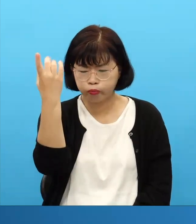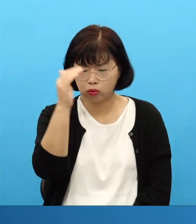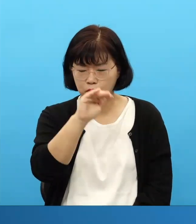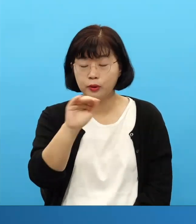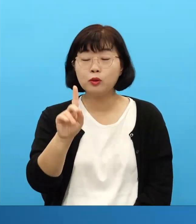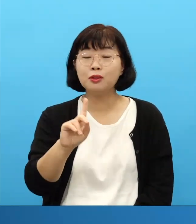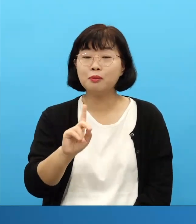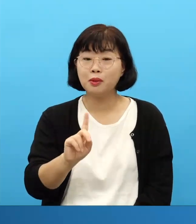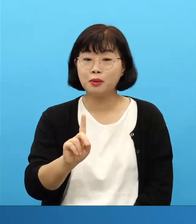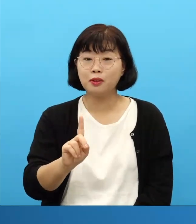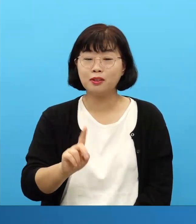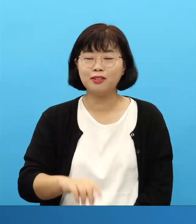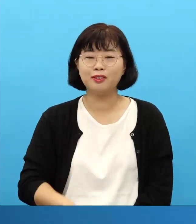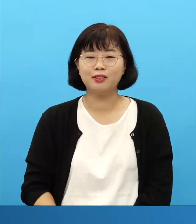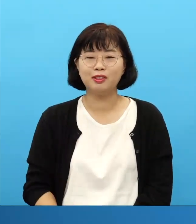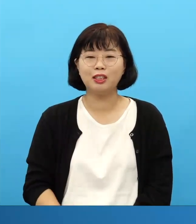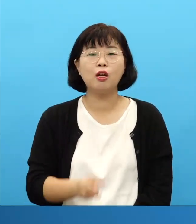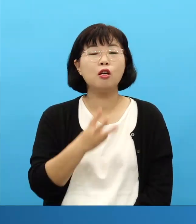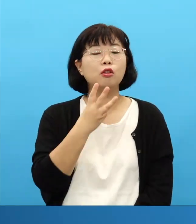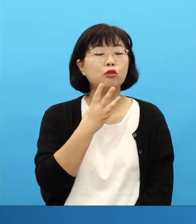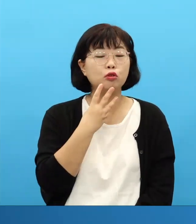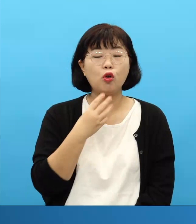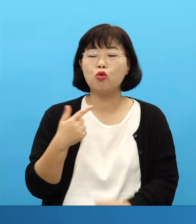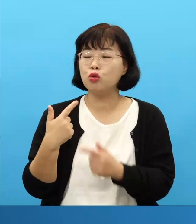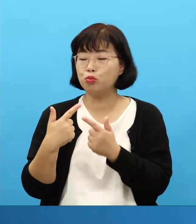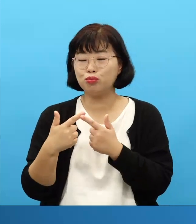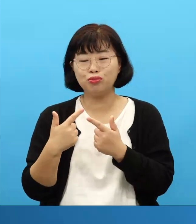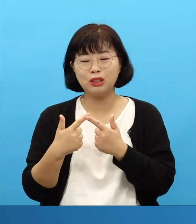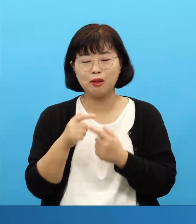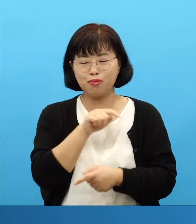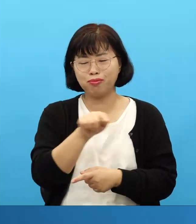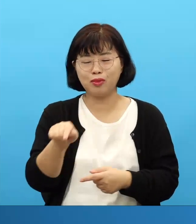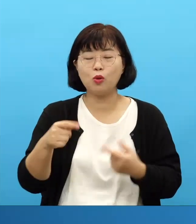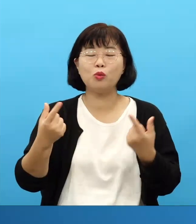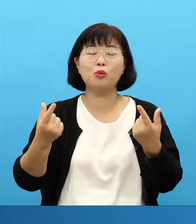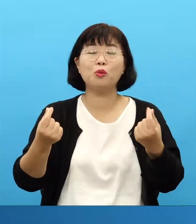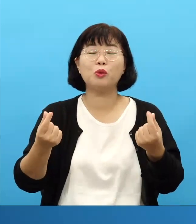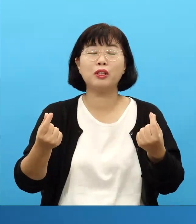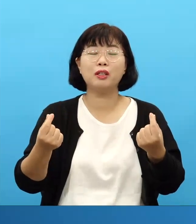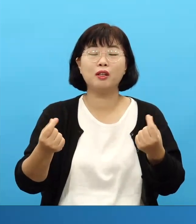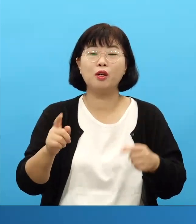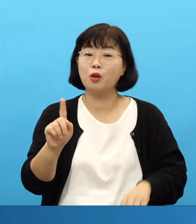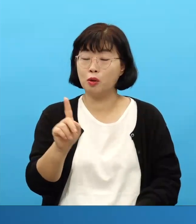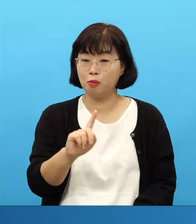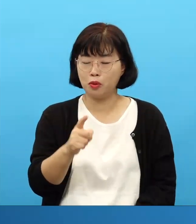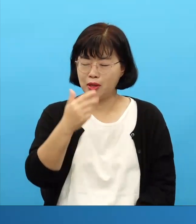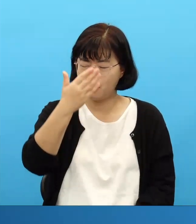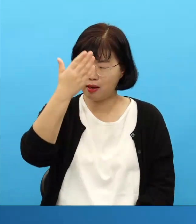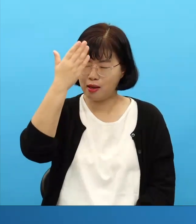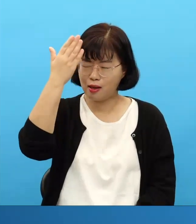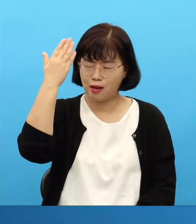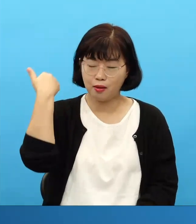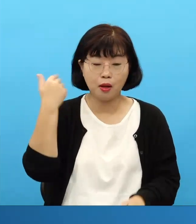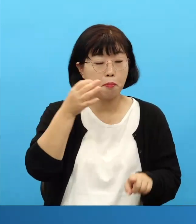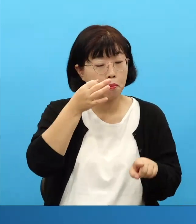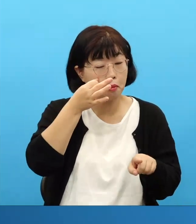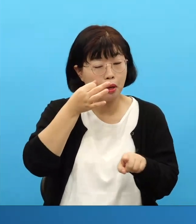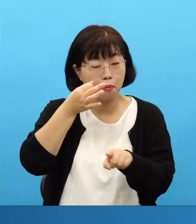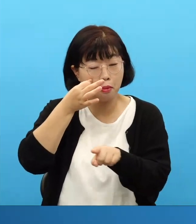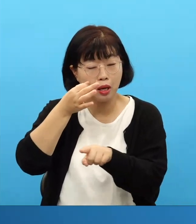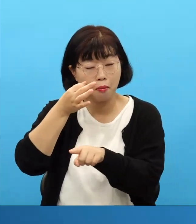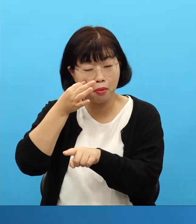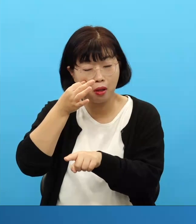disciples? 뭐 서울이든 부산이든 비슷합니다만은 옛날에는 와 보니까요, 아 뭐 내가 막 이런 일을